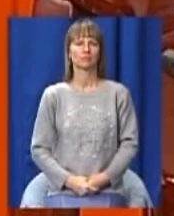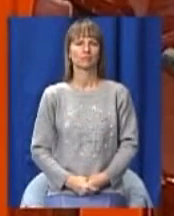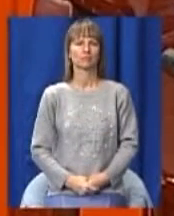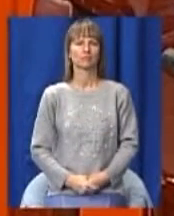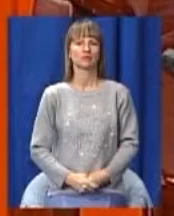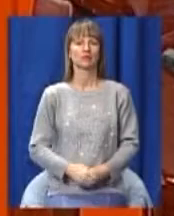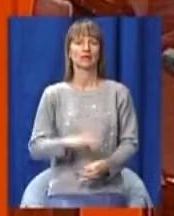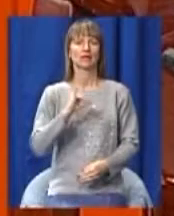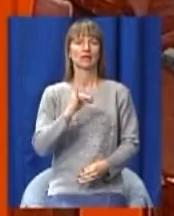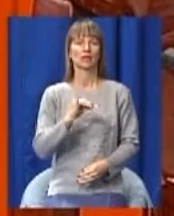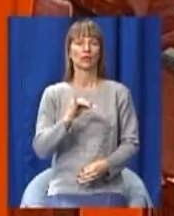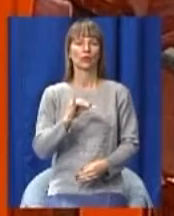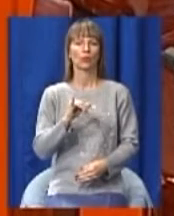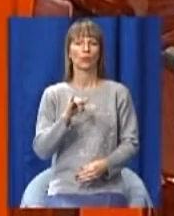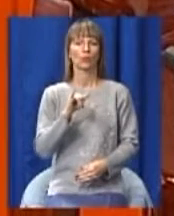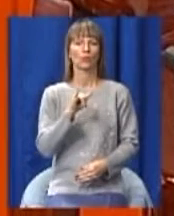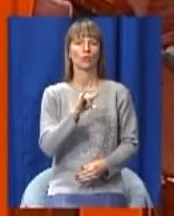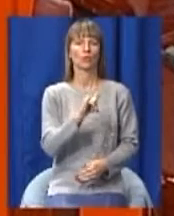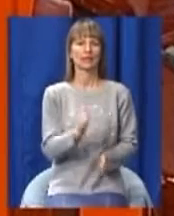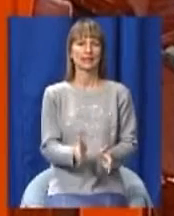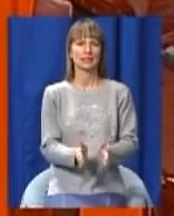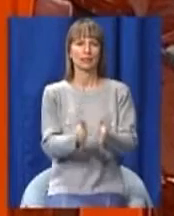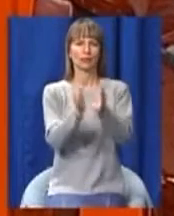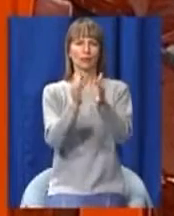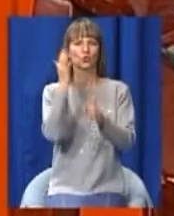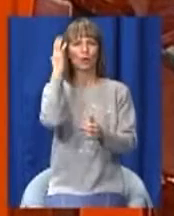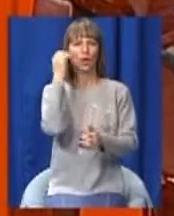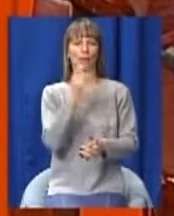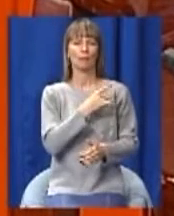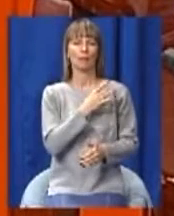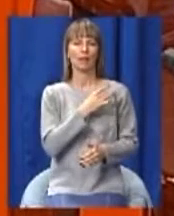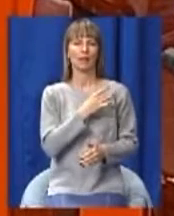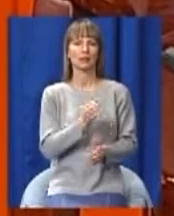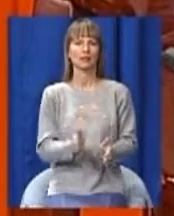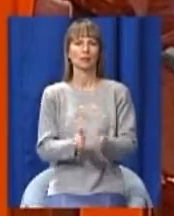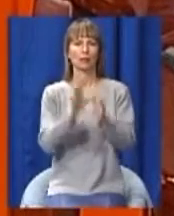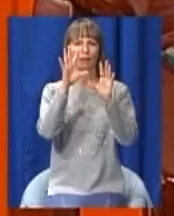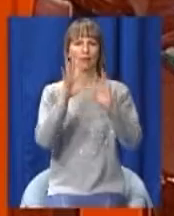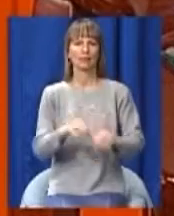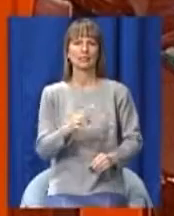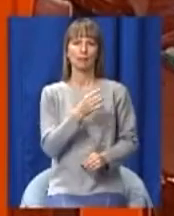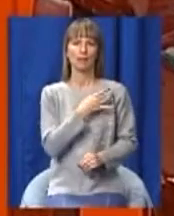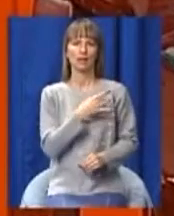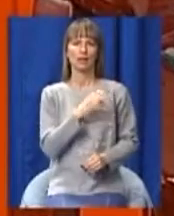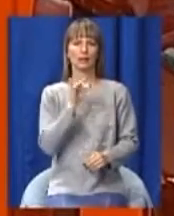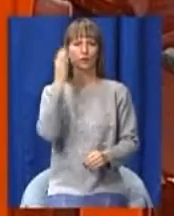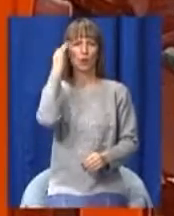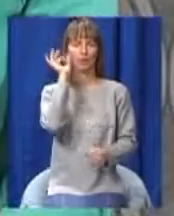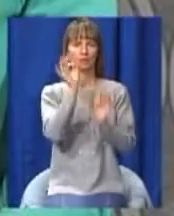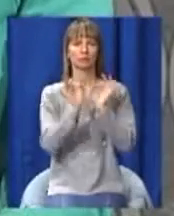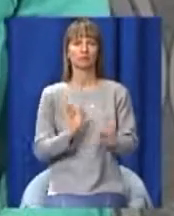і у нього стовп чорно-білий. У нього стовп весь білий, а є чорні